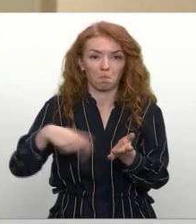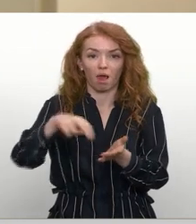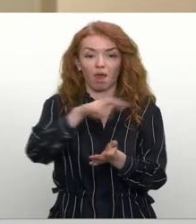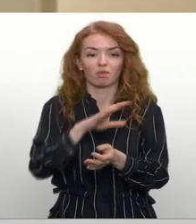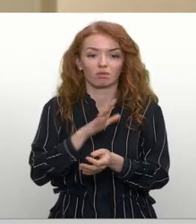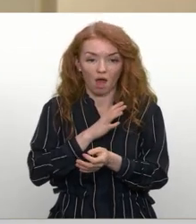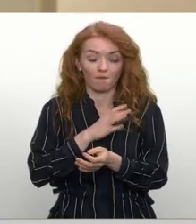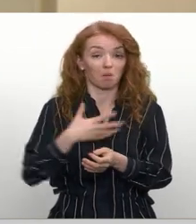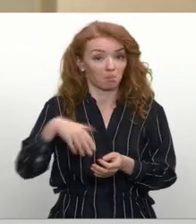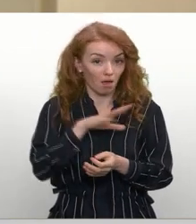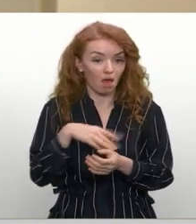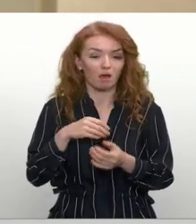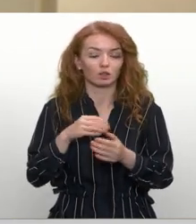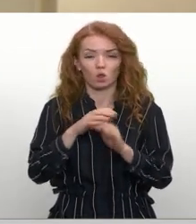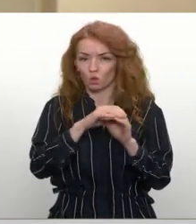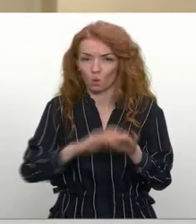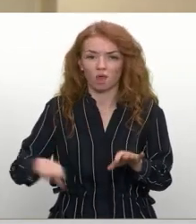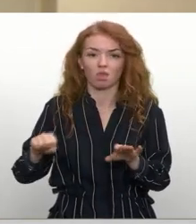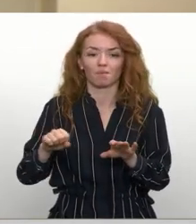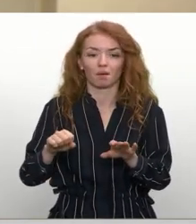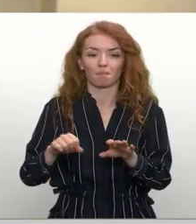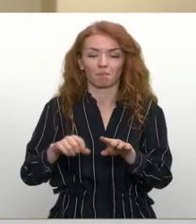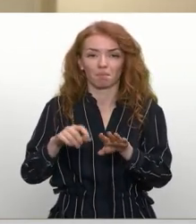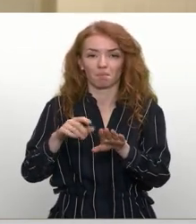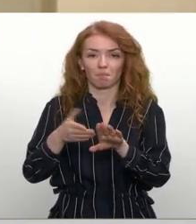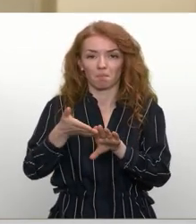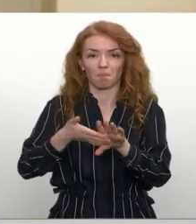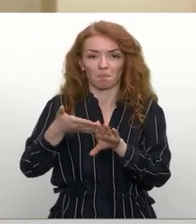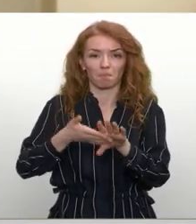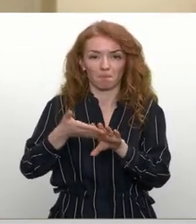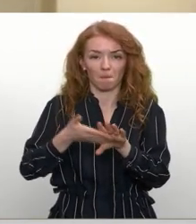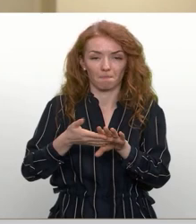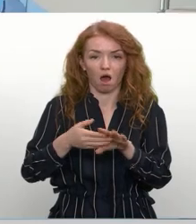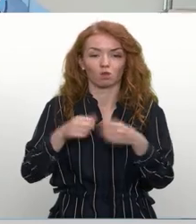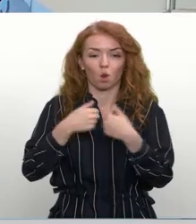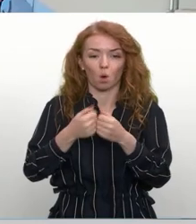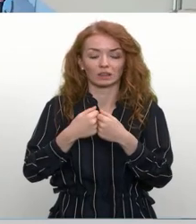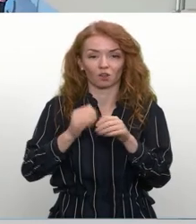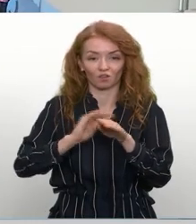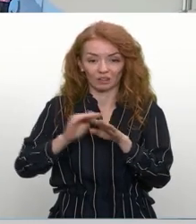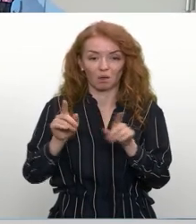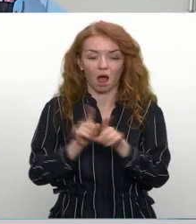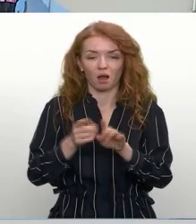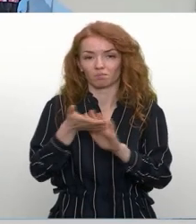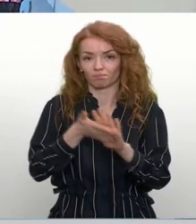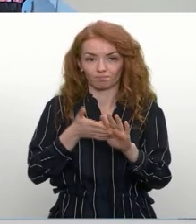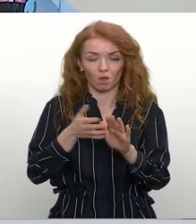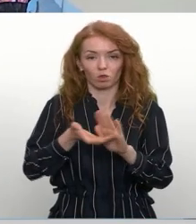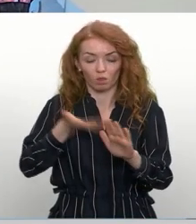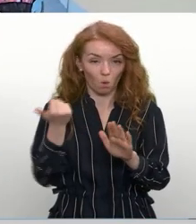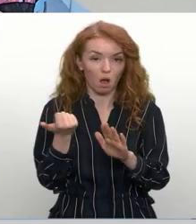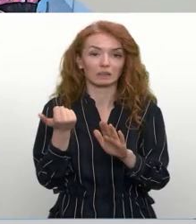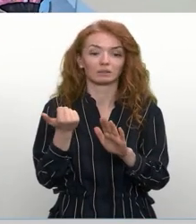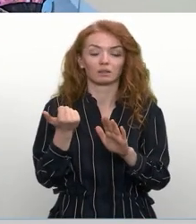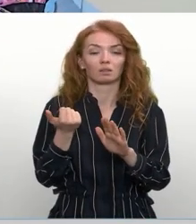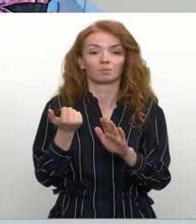sāpīgs. Tas, ko mēs izdarījām, mēs noņēmām šīs pirkstam pamatu falangai locītavas virsmu. Plēznas kaulam to sākumu daļu, kur ir